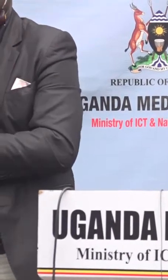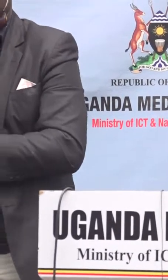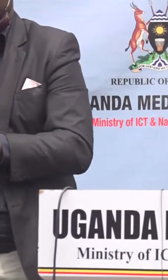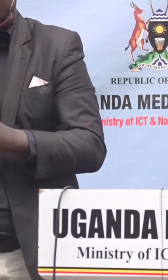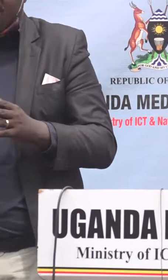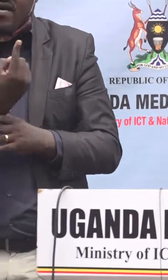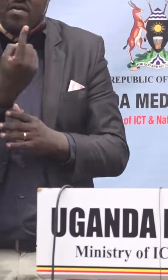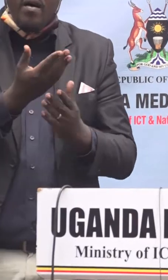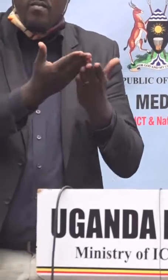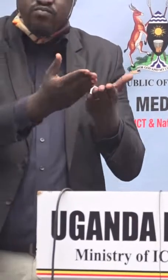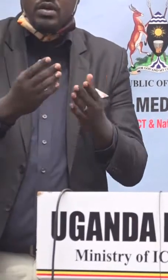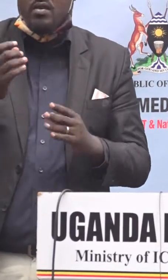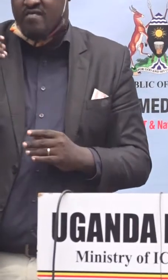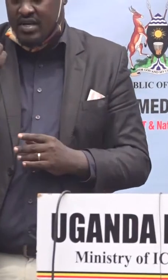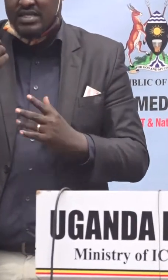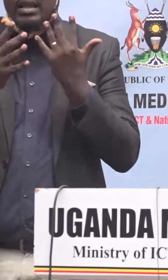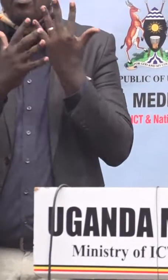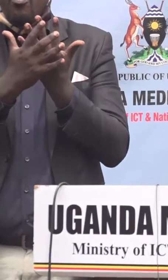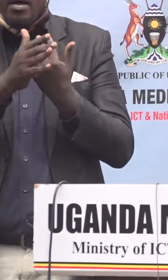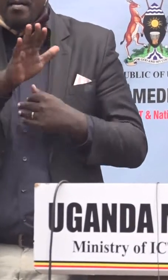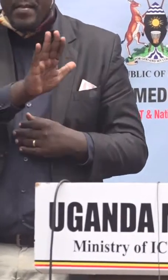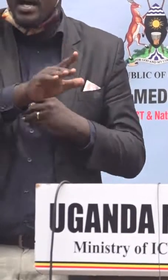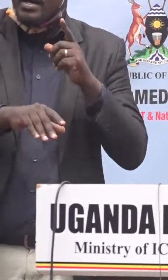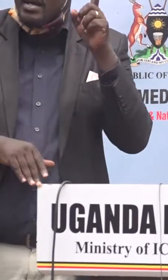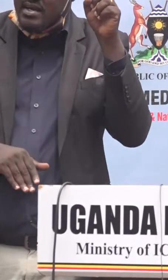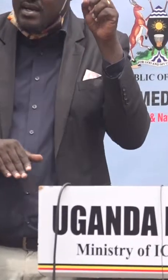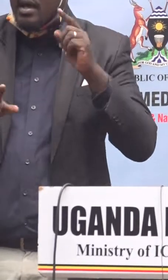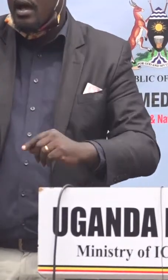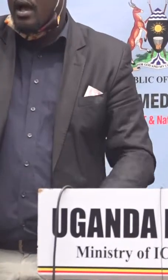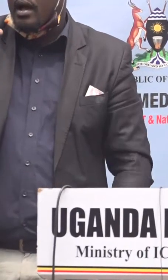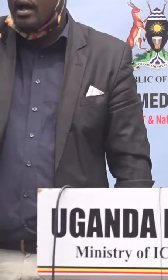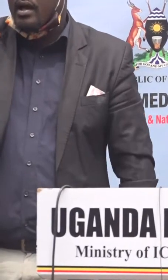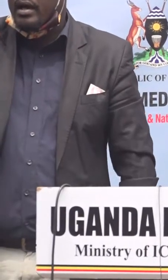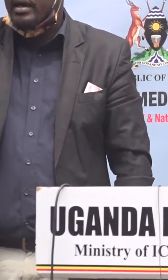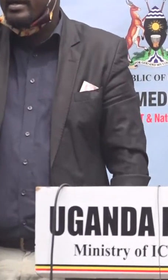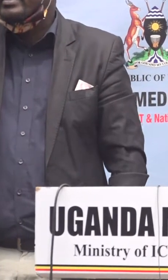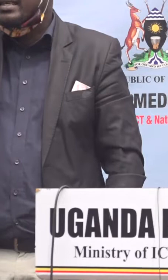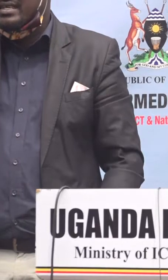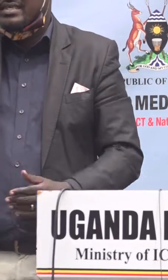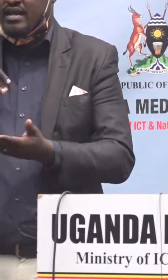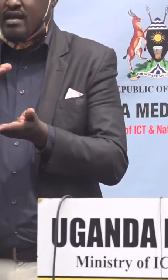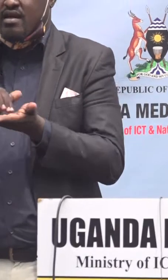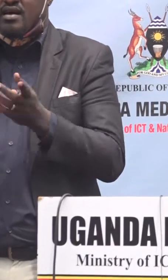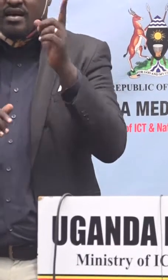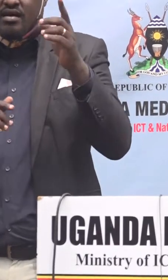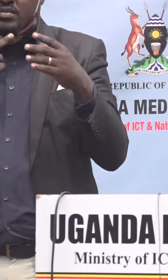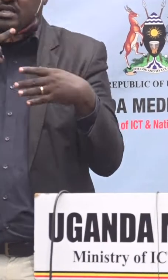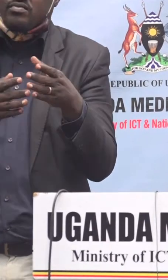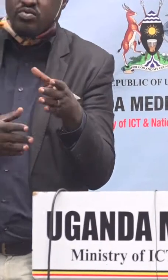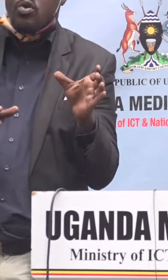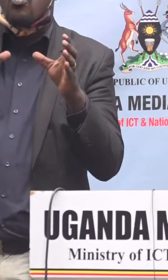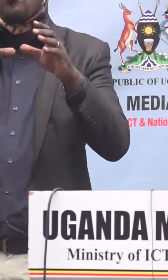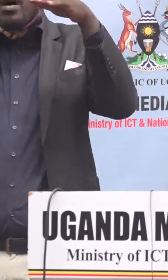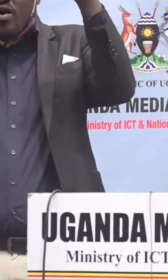ng'ali mu isolation. Ekisooka nti ekkomera lye yalimu erye Kaiti isolation center eyaba